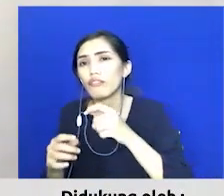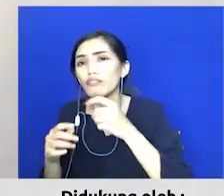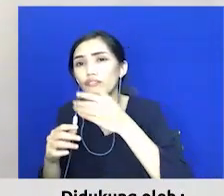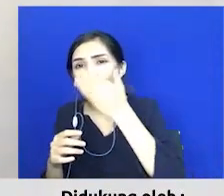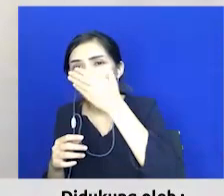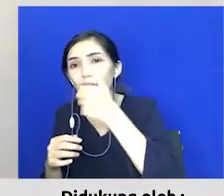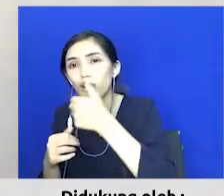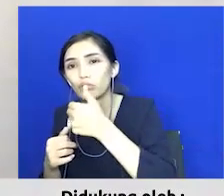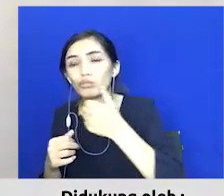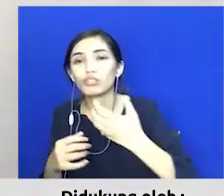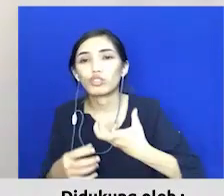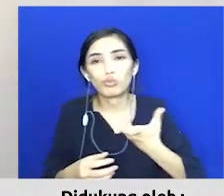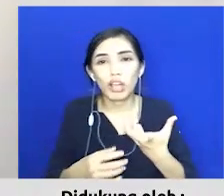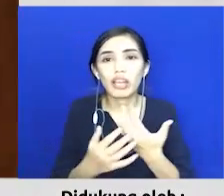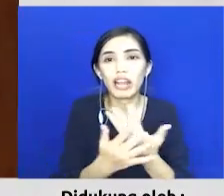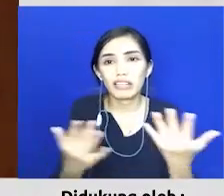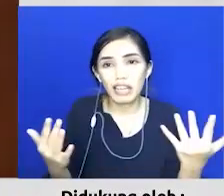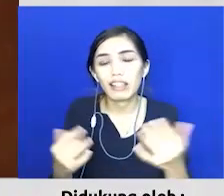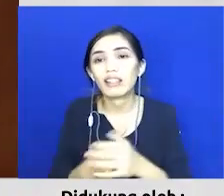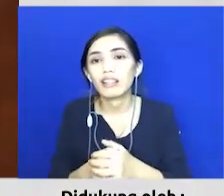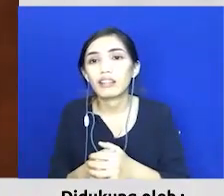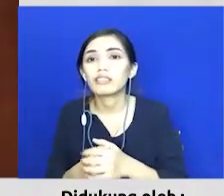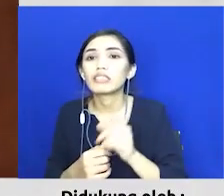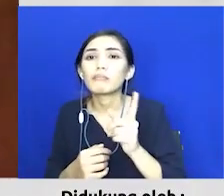festival film, ataukah melalui pasar luar negeri,